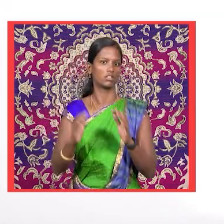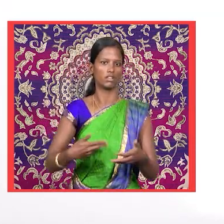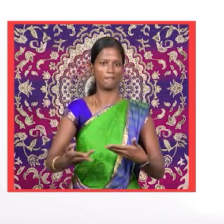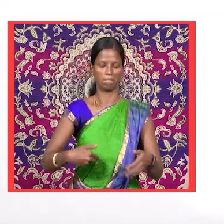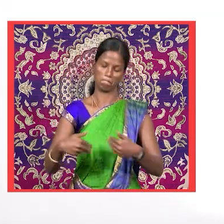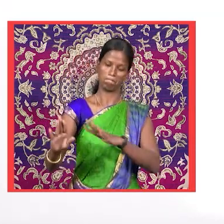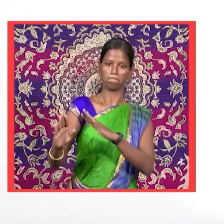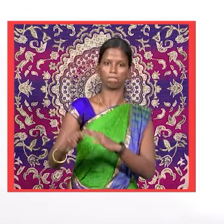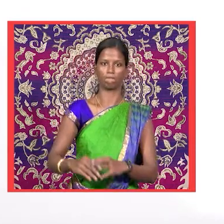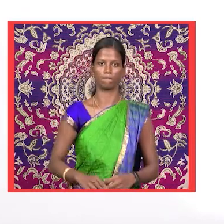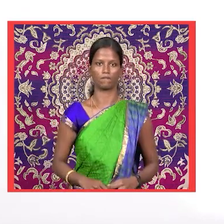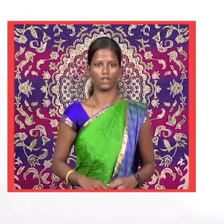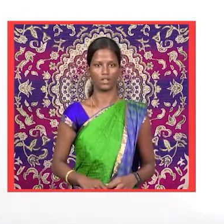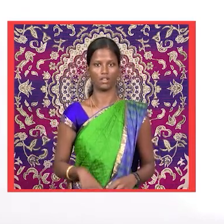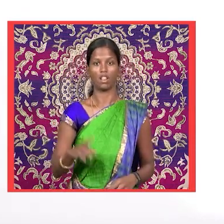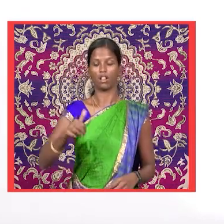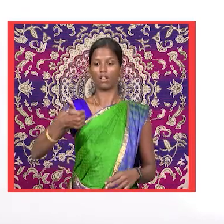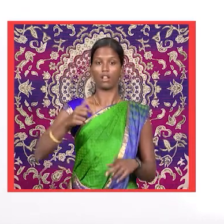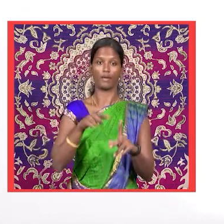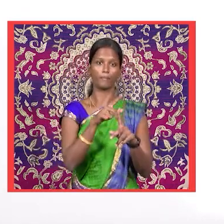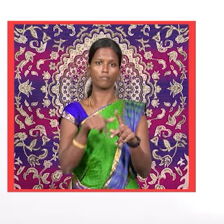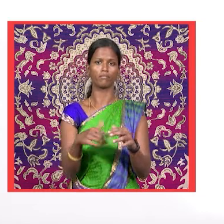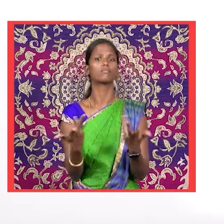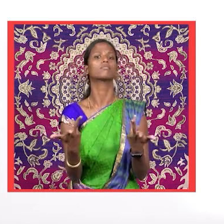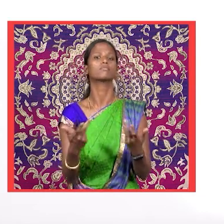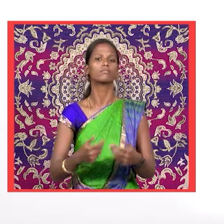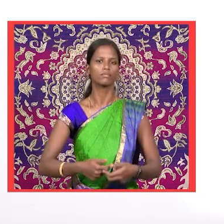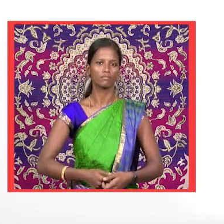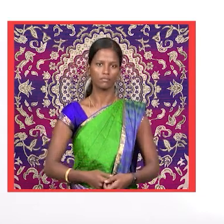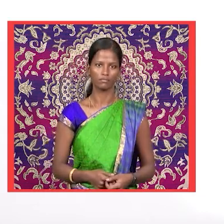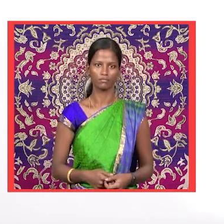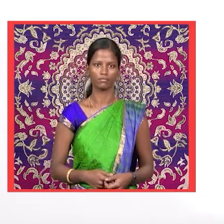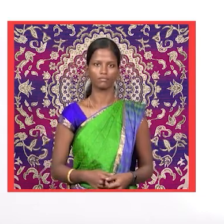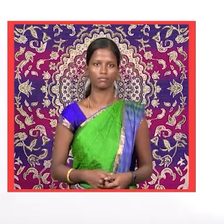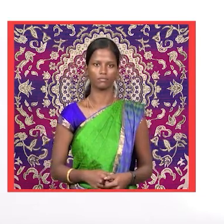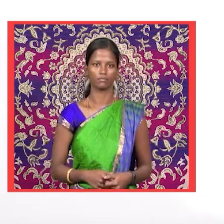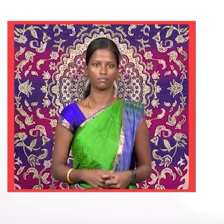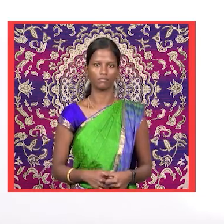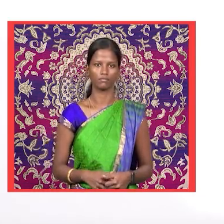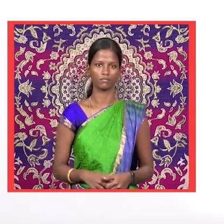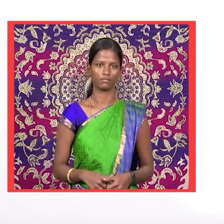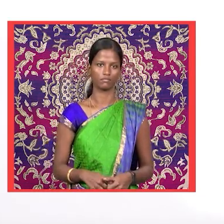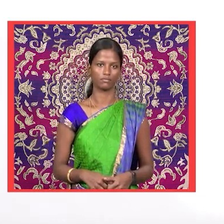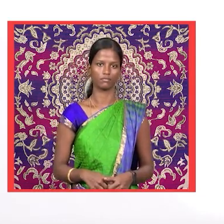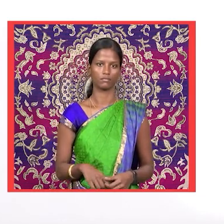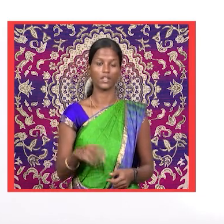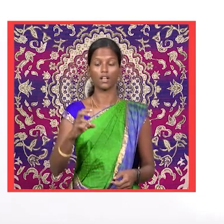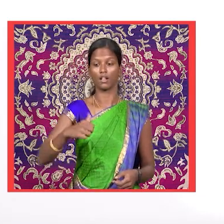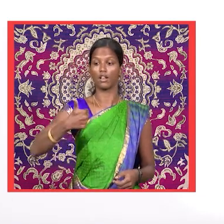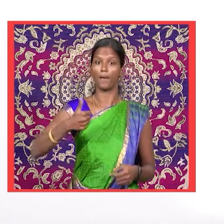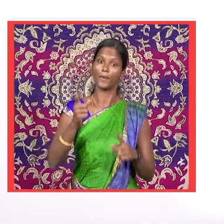₹350 விற்பனை செய்கிறார் எனில் லாப சதவீதத்தை கண்டறியவும். இங்கே லாபம் எவ்வளோன்னு